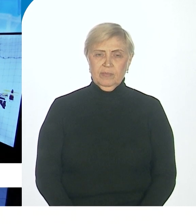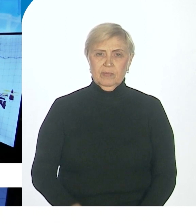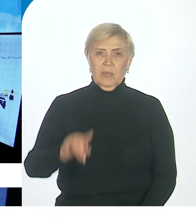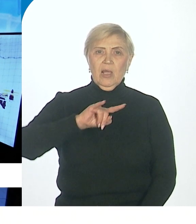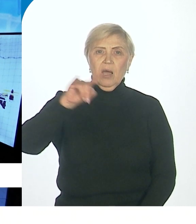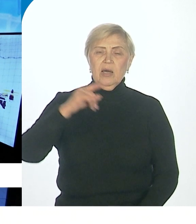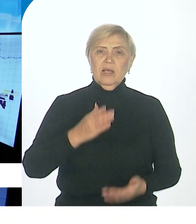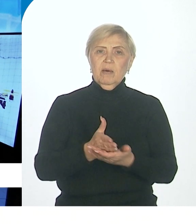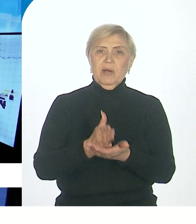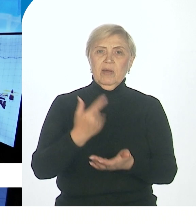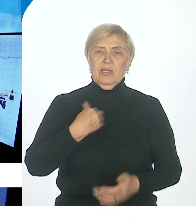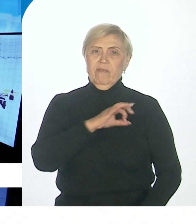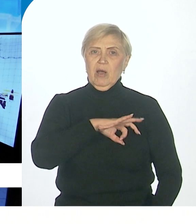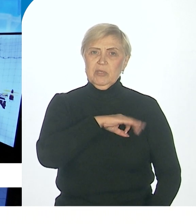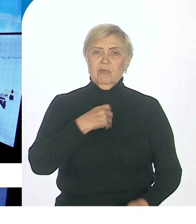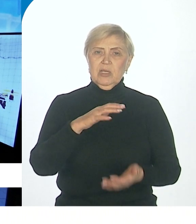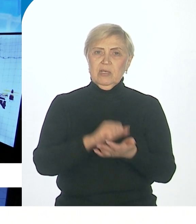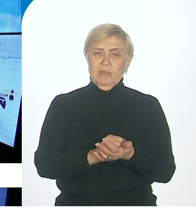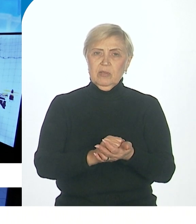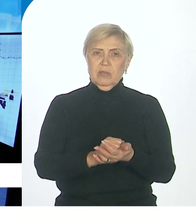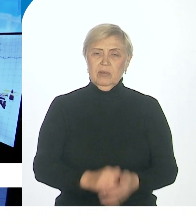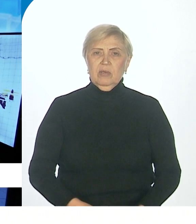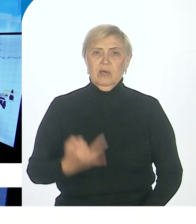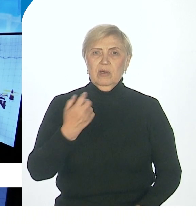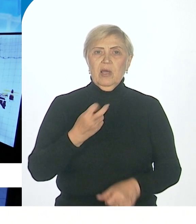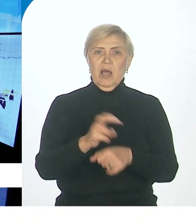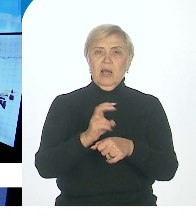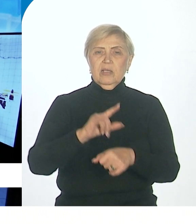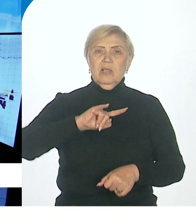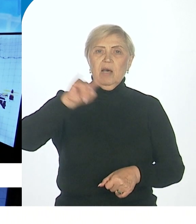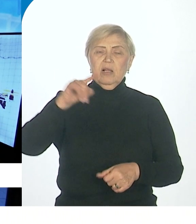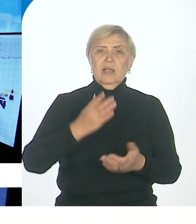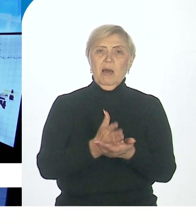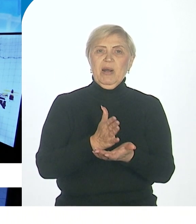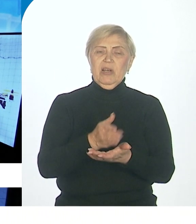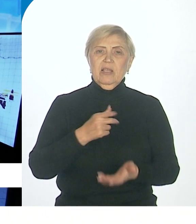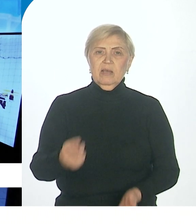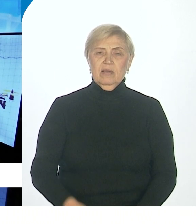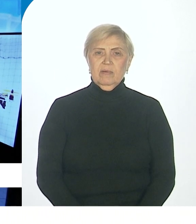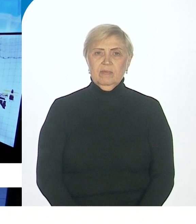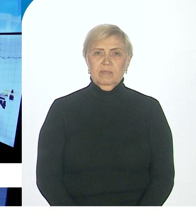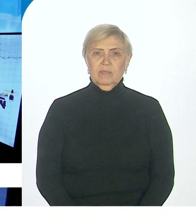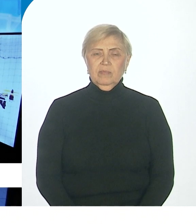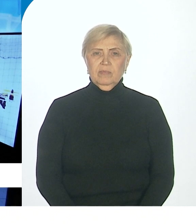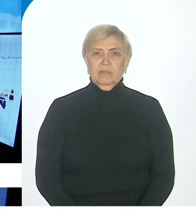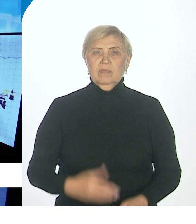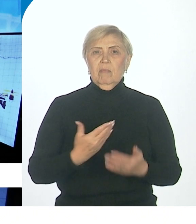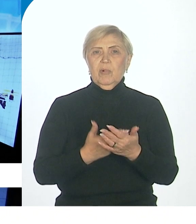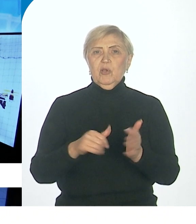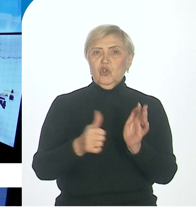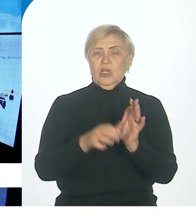аэронаправлением. Я вот в Комсомольске занимался в кванториуме также и ходил на аэронаправление около 6 лет